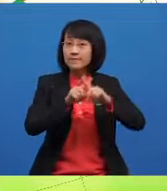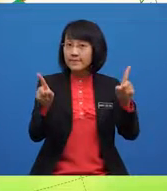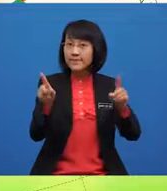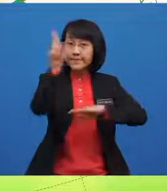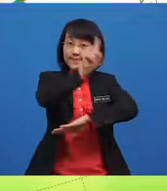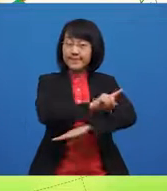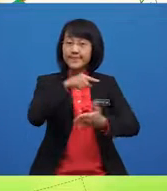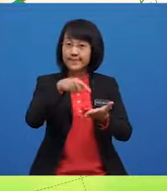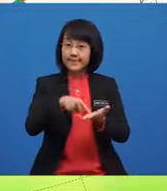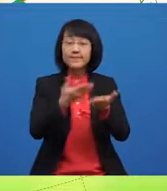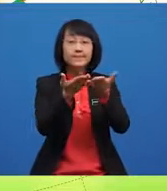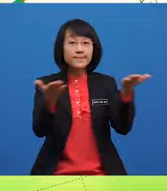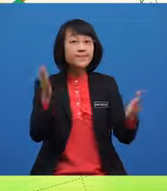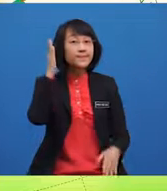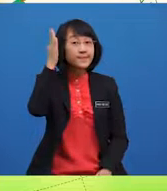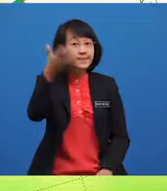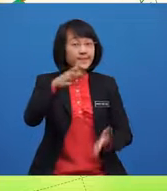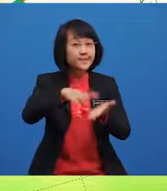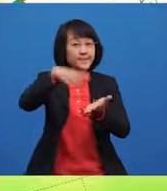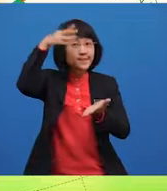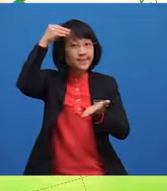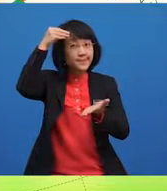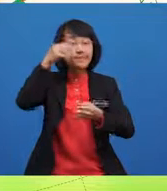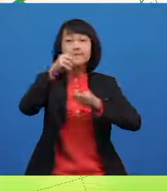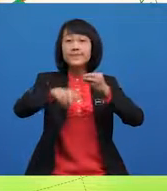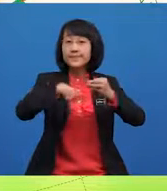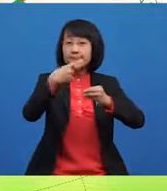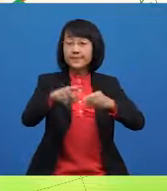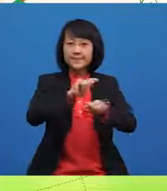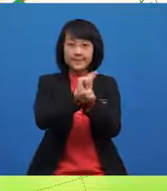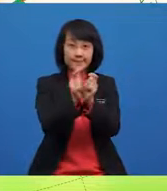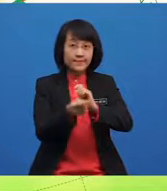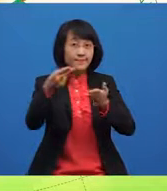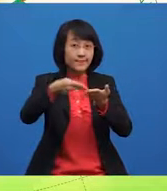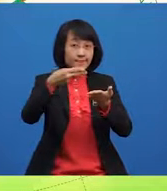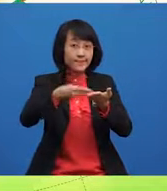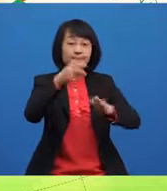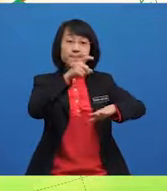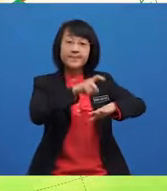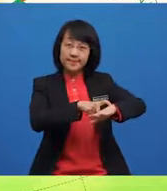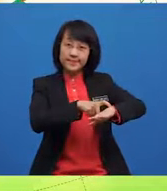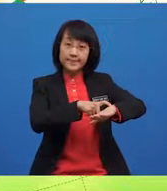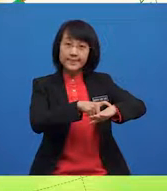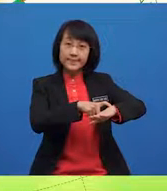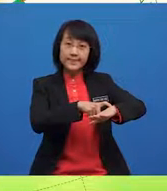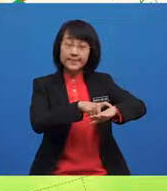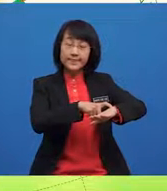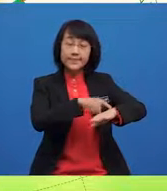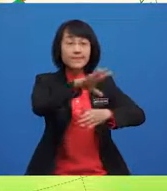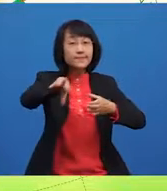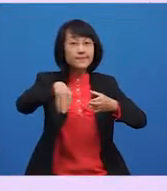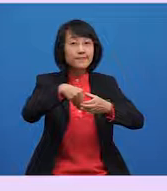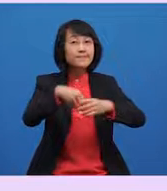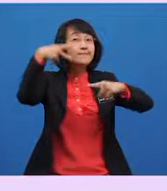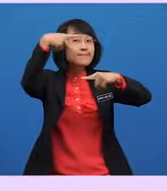kali ini kamu akan mempelajari tentang penukaran unit masa yang melibatkan